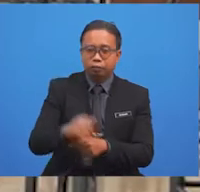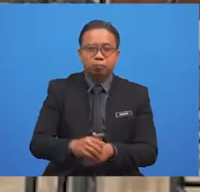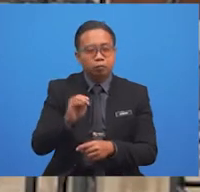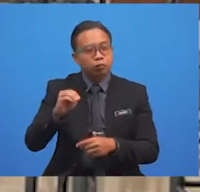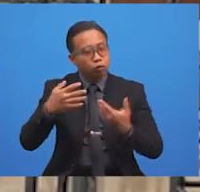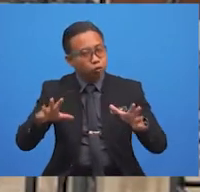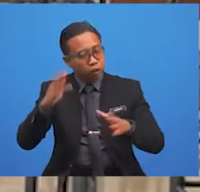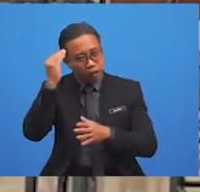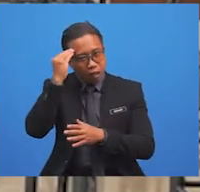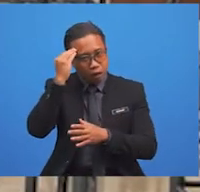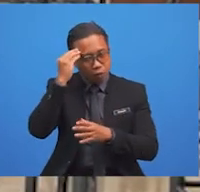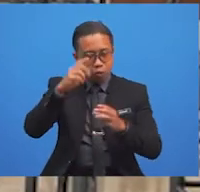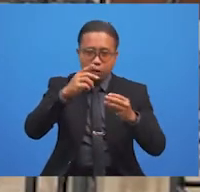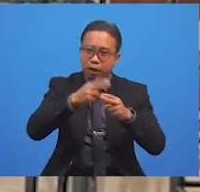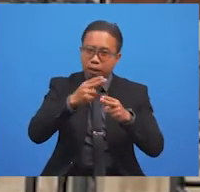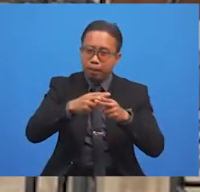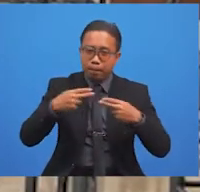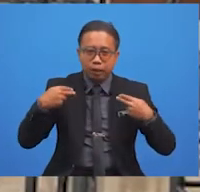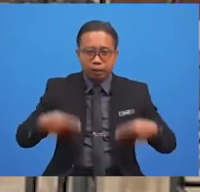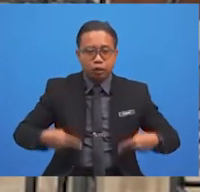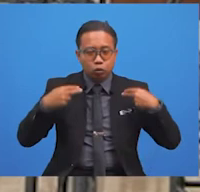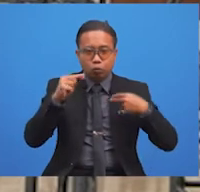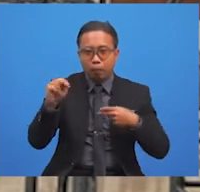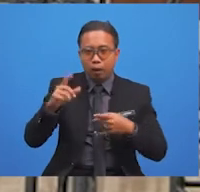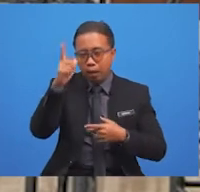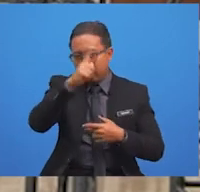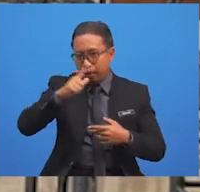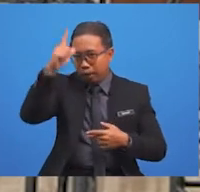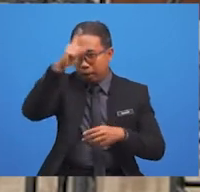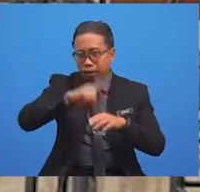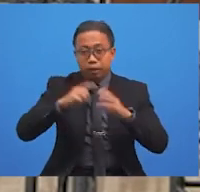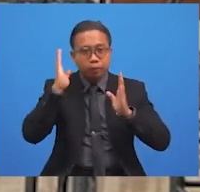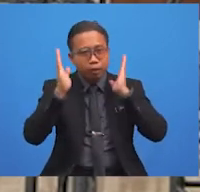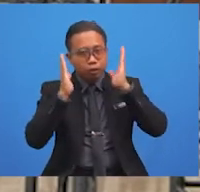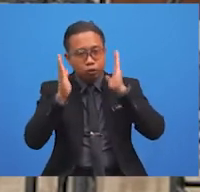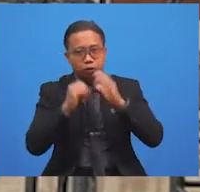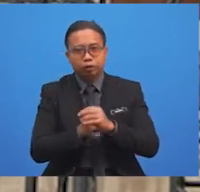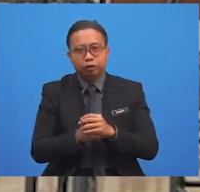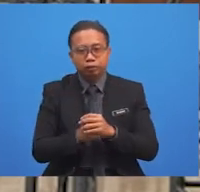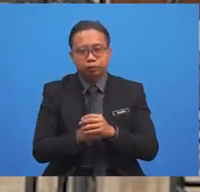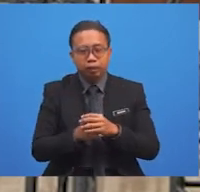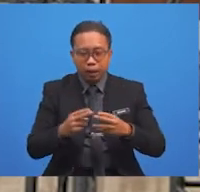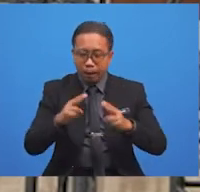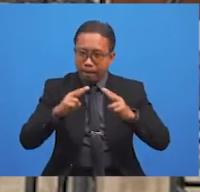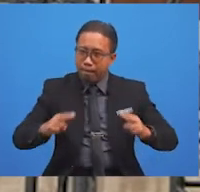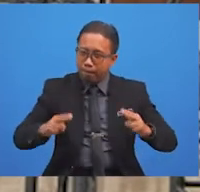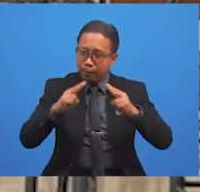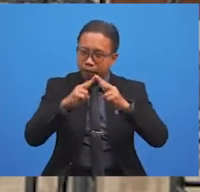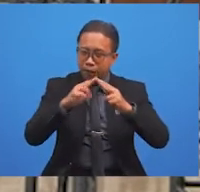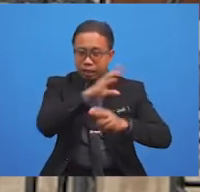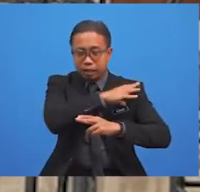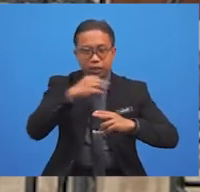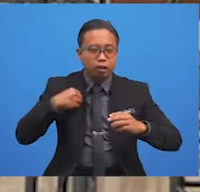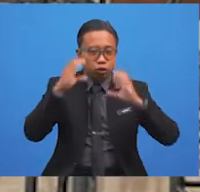pun mengetahui nama hidupan liar yang terdapat di Malaysia, habitat dan